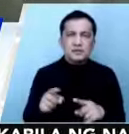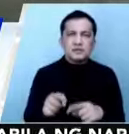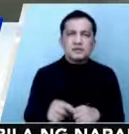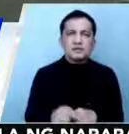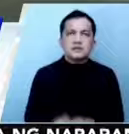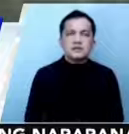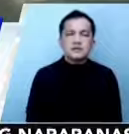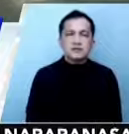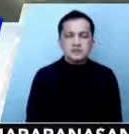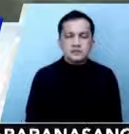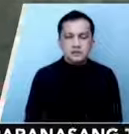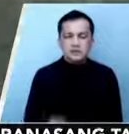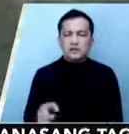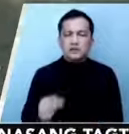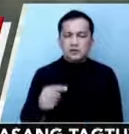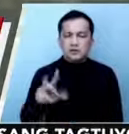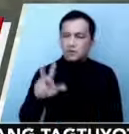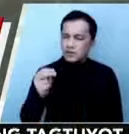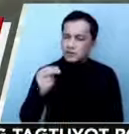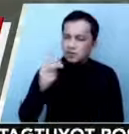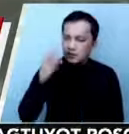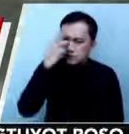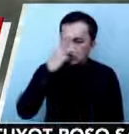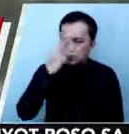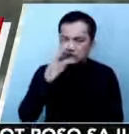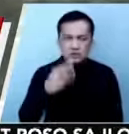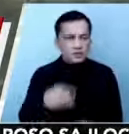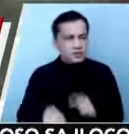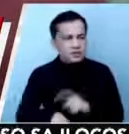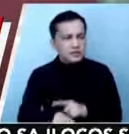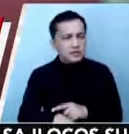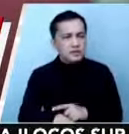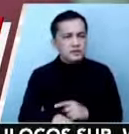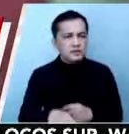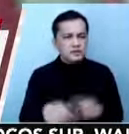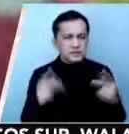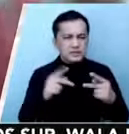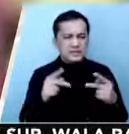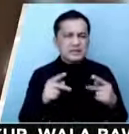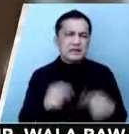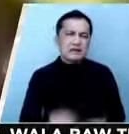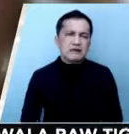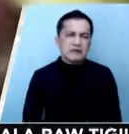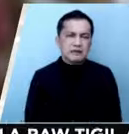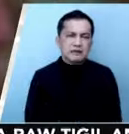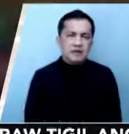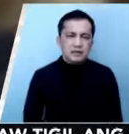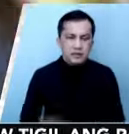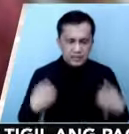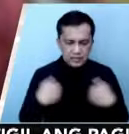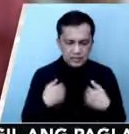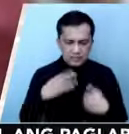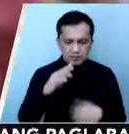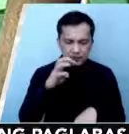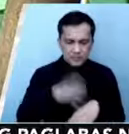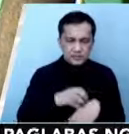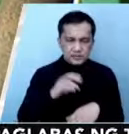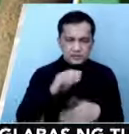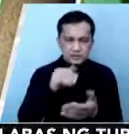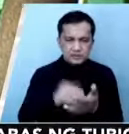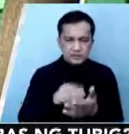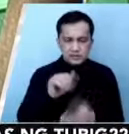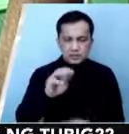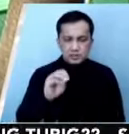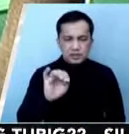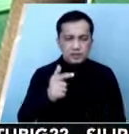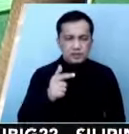ka nag-alala? Nung time na po na sumasakit na po yung dito ko. Ang Animal Bite Center sa Amang Rodriguez Hospital sa Marikina,